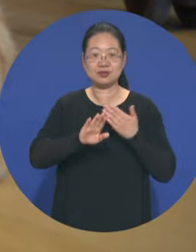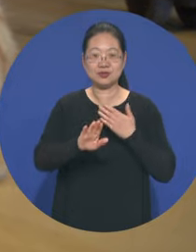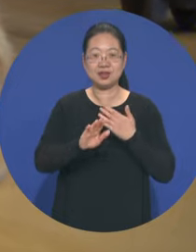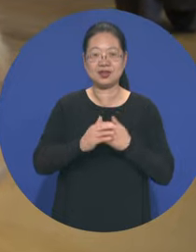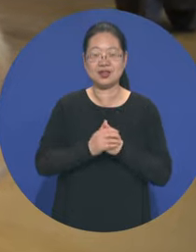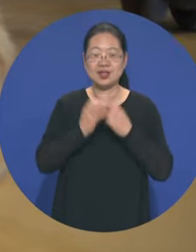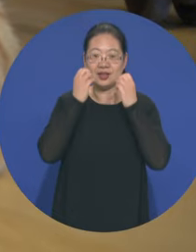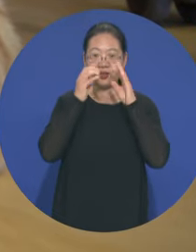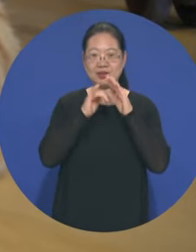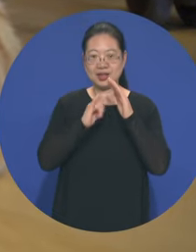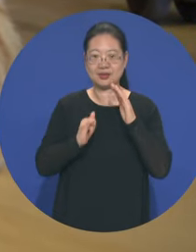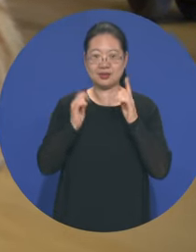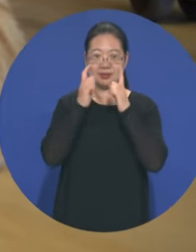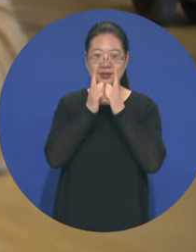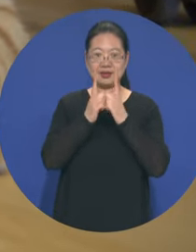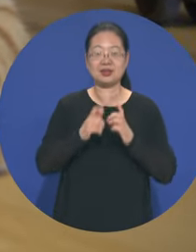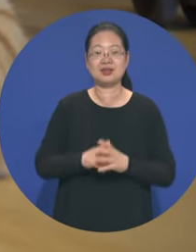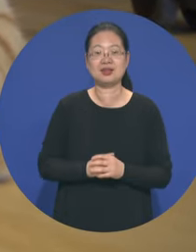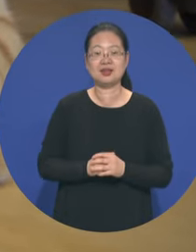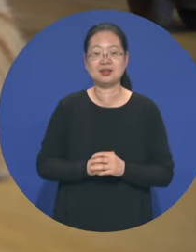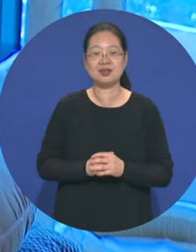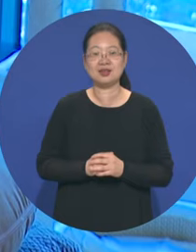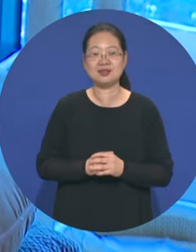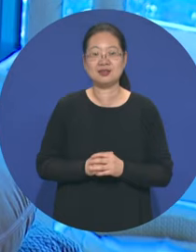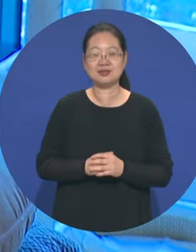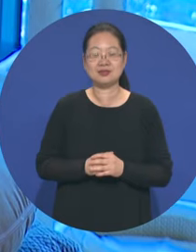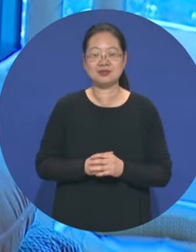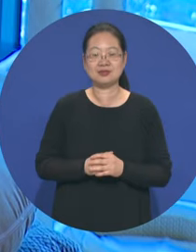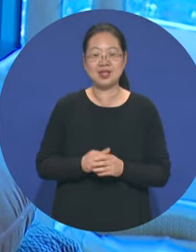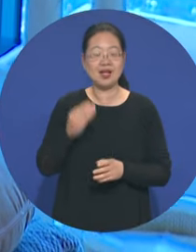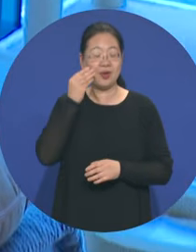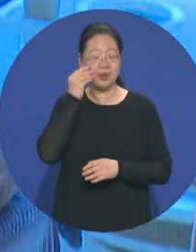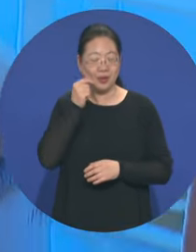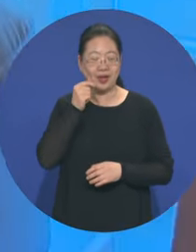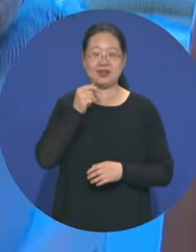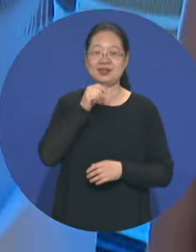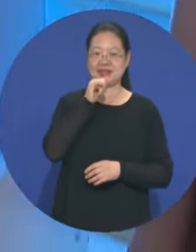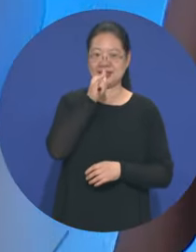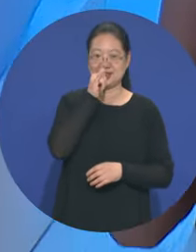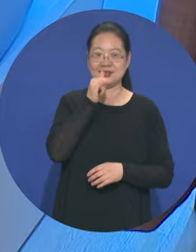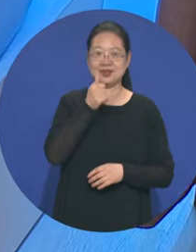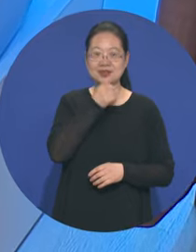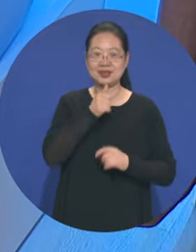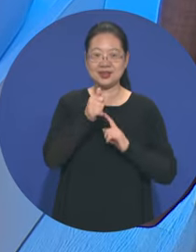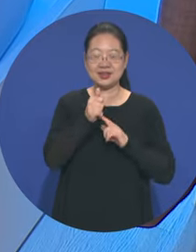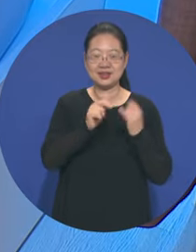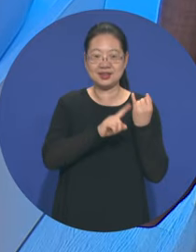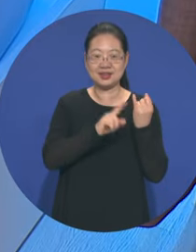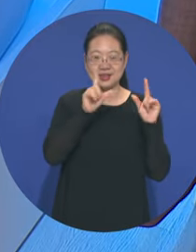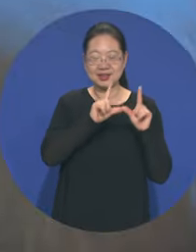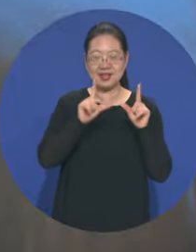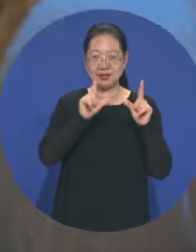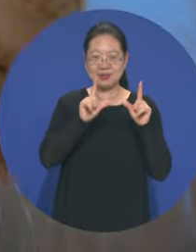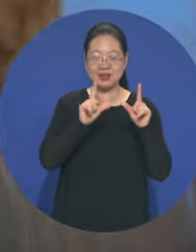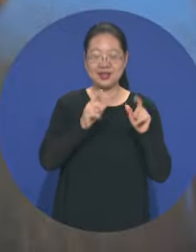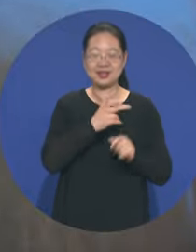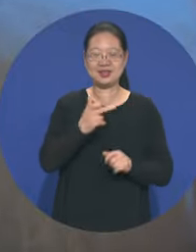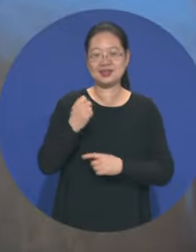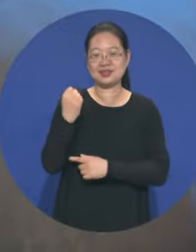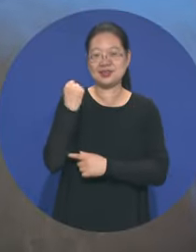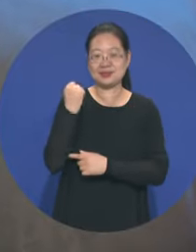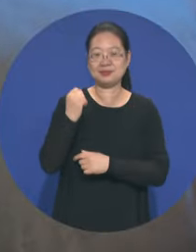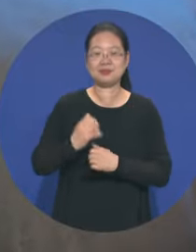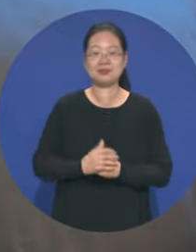준비를 마치고 마침내 새로운 가족을 찾은 겁니다 낯가림이 없고 친화력이 좋은 동키는 박진 씨 삶에 없어서는